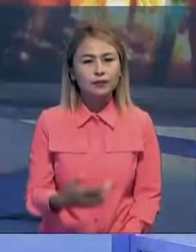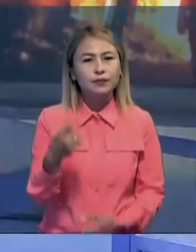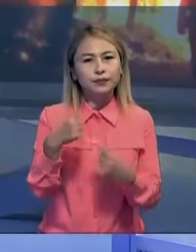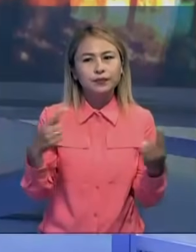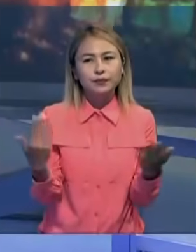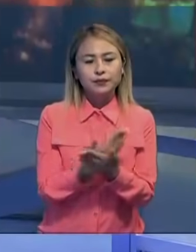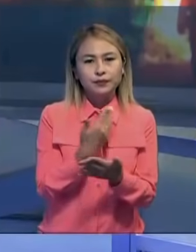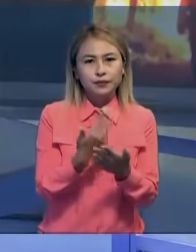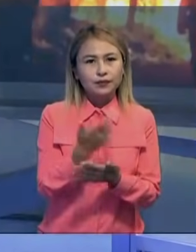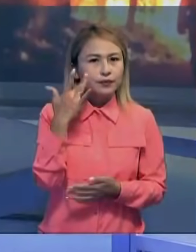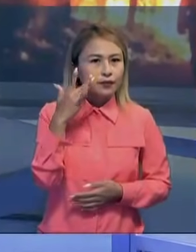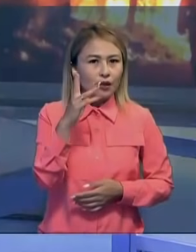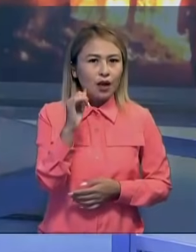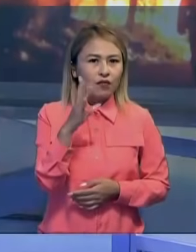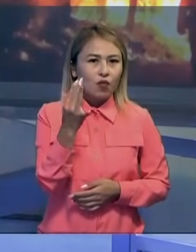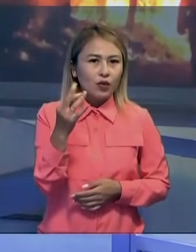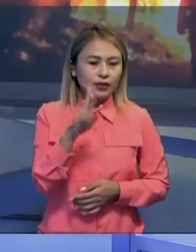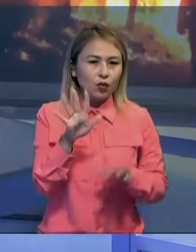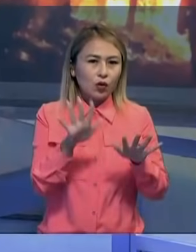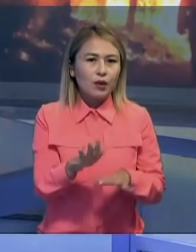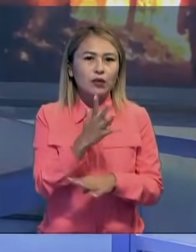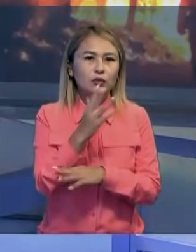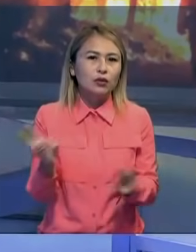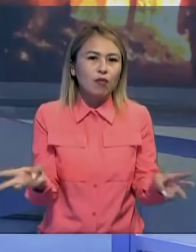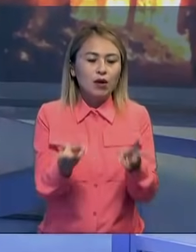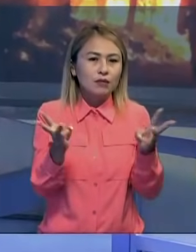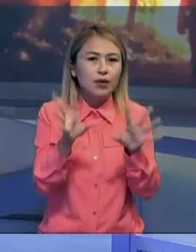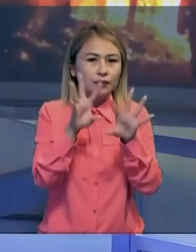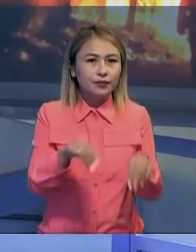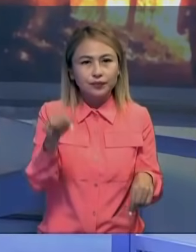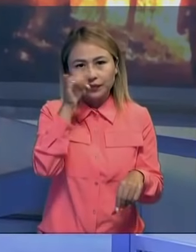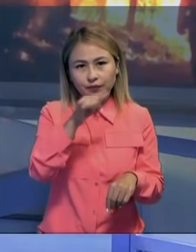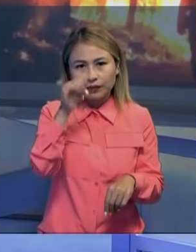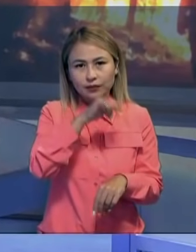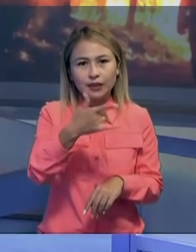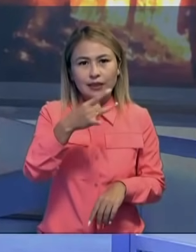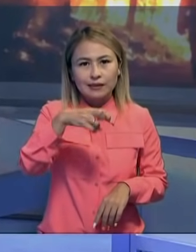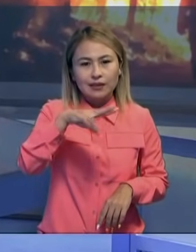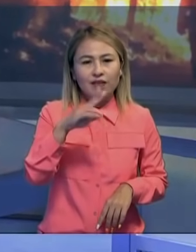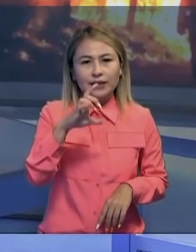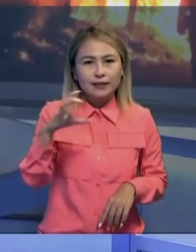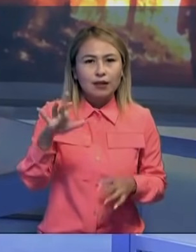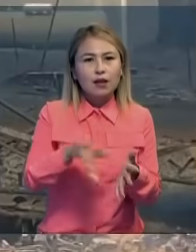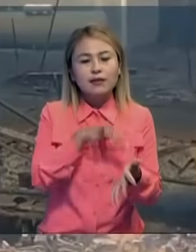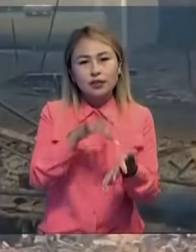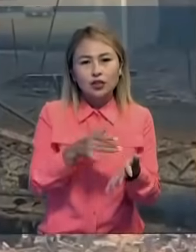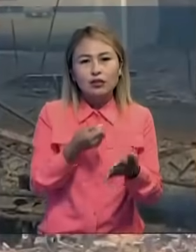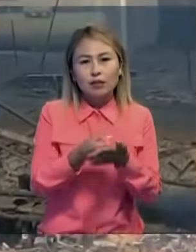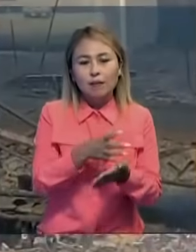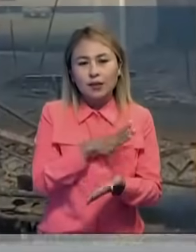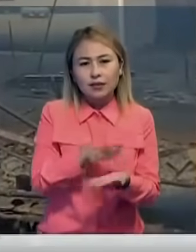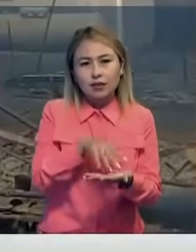Өзгеде жаңалықтар. АҚШ-тың Калифорния штатында орман өрті басылмай тұр. Тілсіз жау Гризли Флетс қаласына дейін